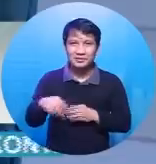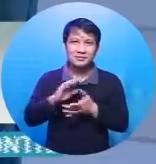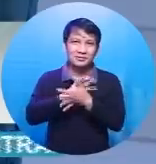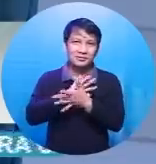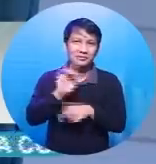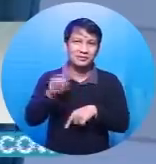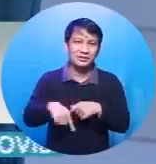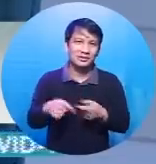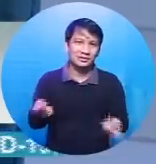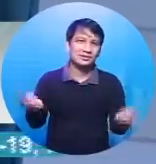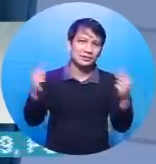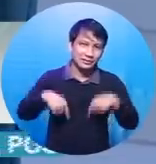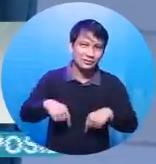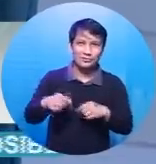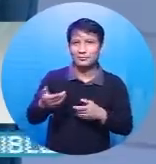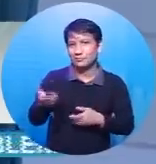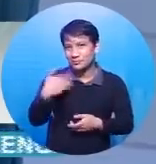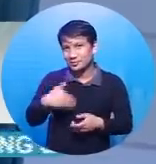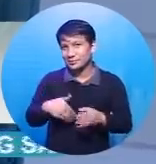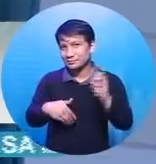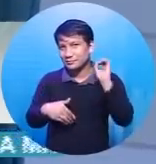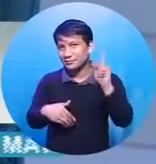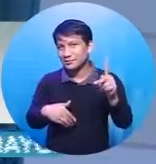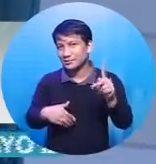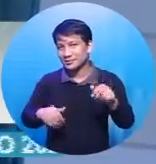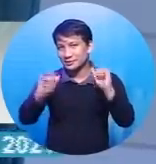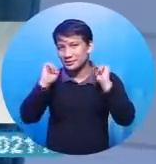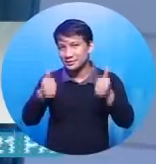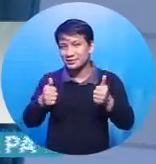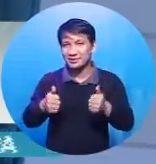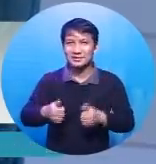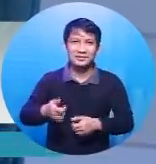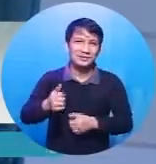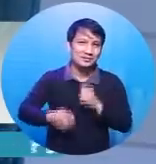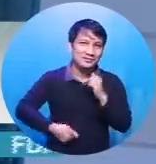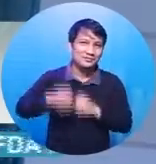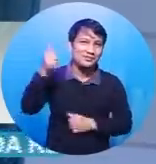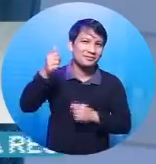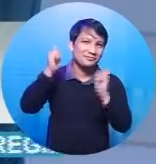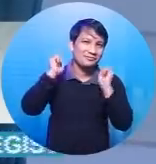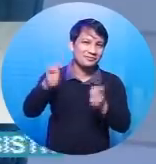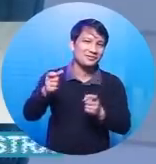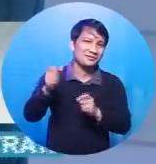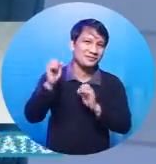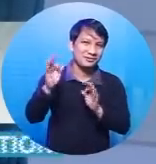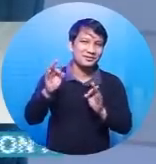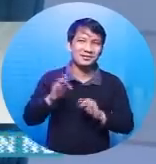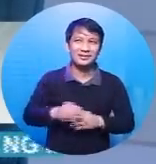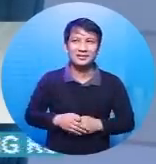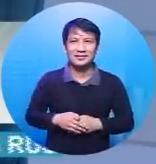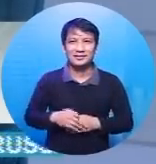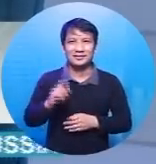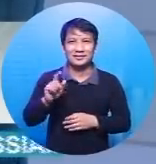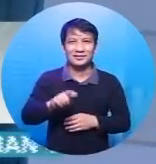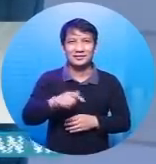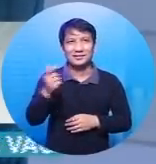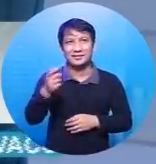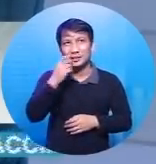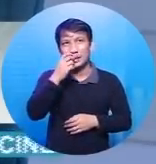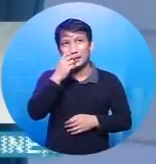etc. Dito po. Okay, ma'am? At may pera ka pa. Thank you, sir. Oh, di ba? Lipat mo na, ma'am. Lipat